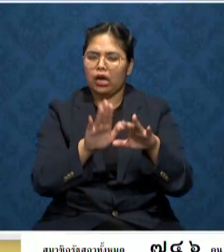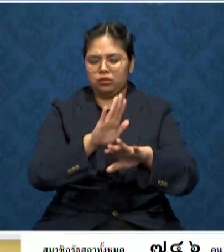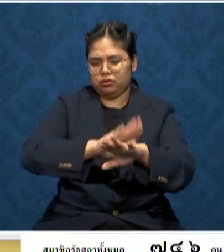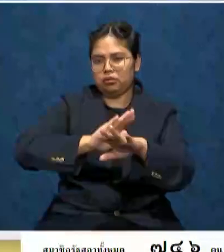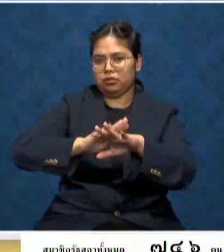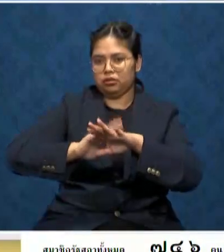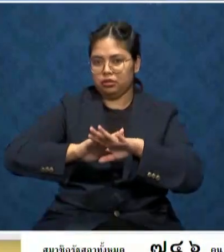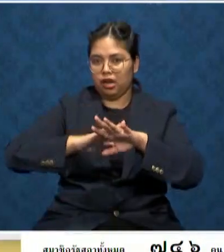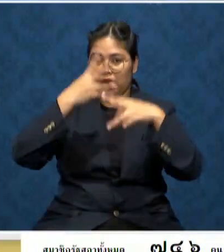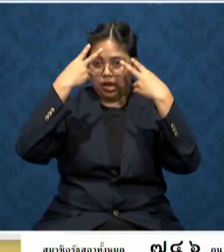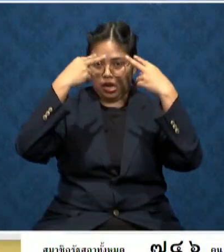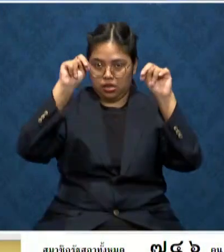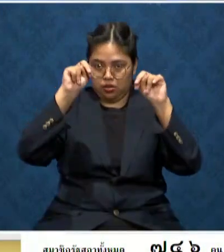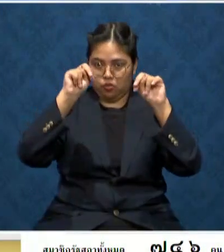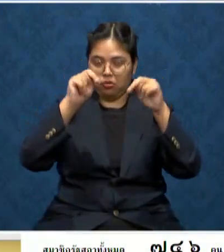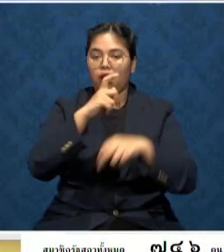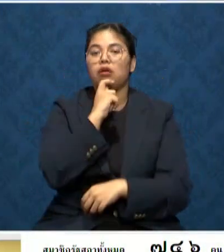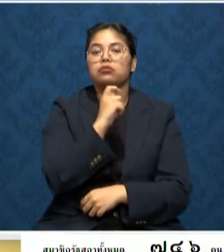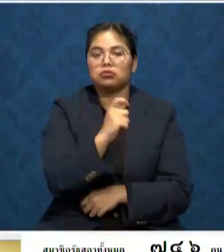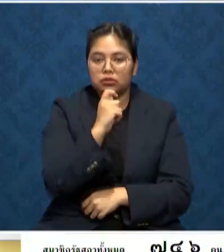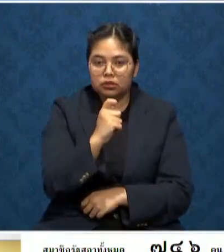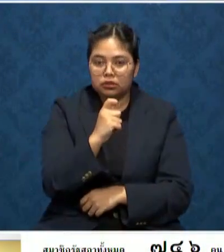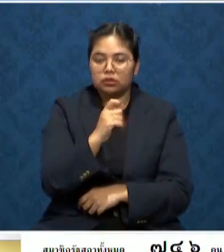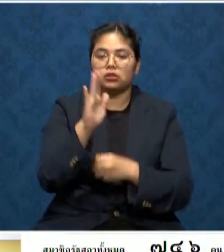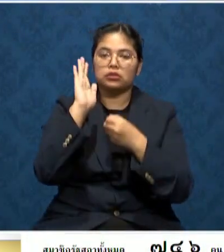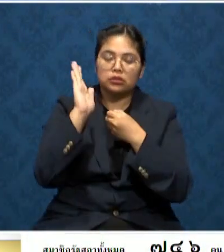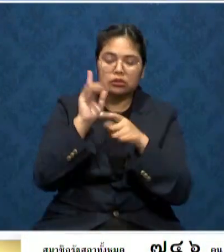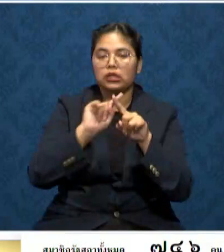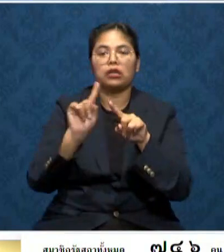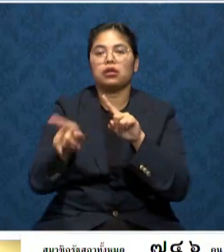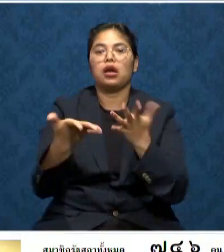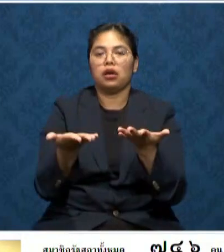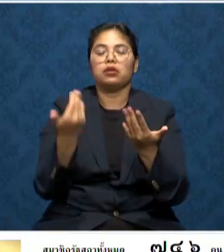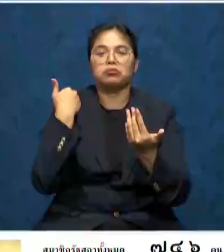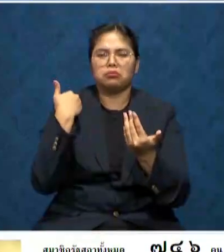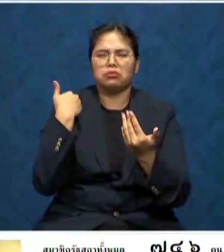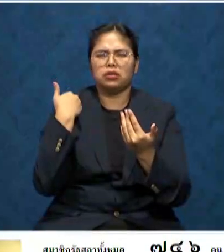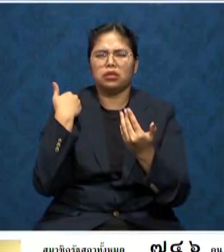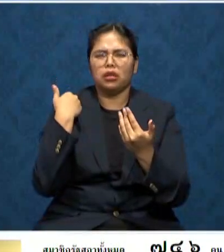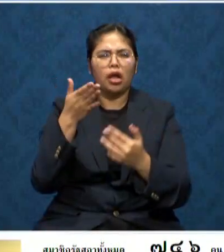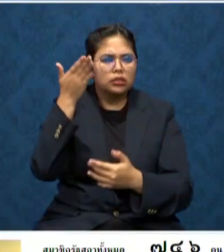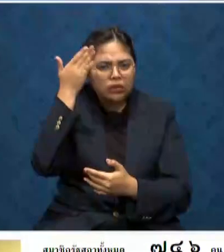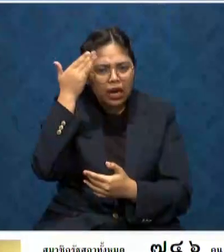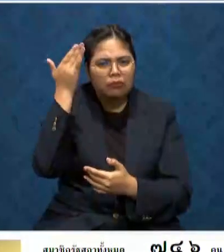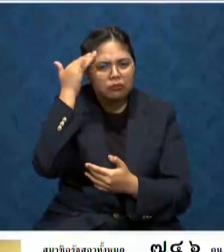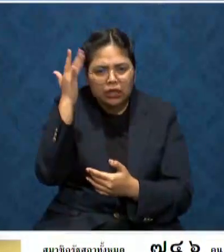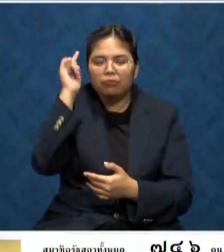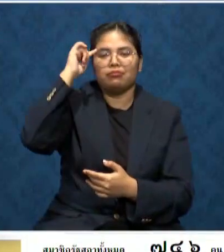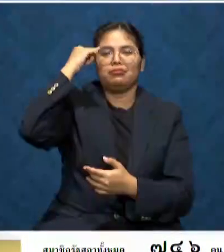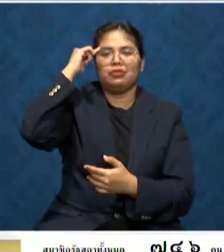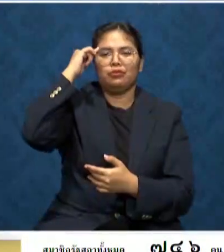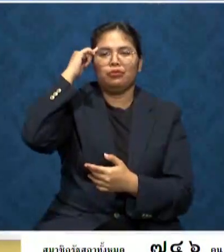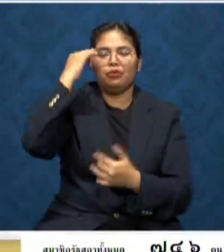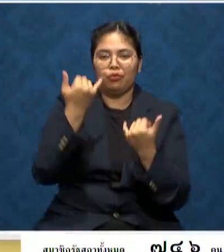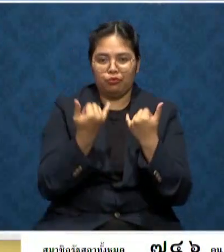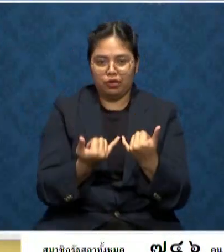ถึงท่านนายกรัฐษมอปรีผ่านส accomplish สังคม และสึร ศาธรร Nearlyถึงท่านหรอไม่ ไม่แ่ใจวันนี้ ฟังคำถแห